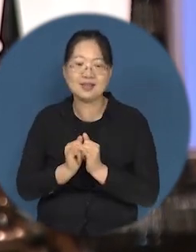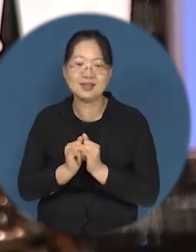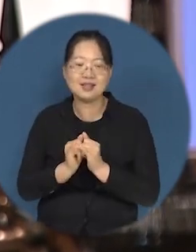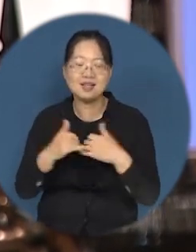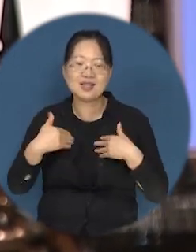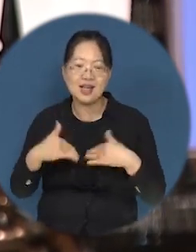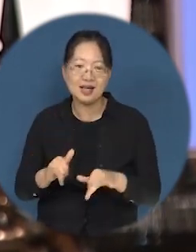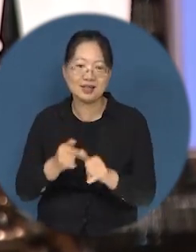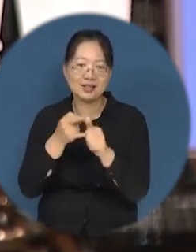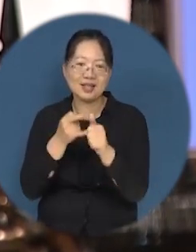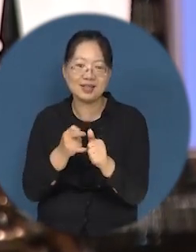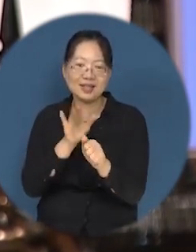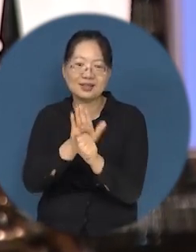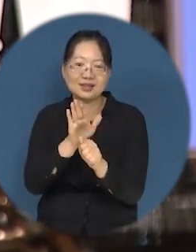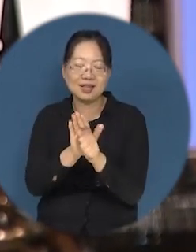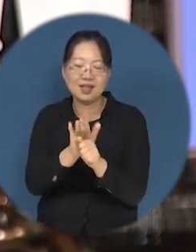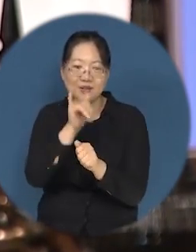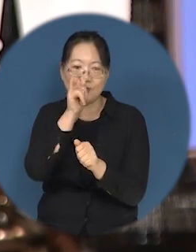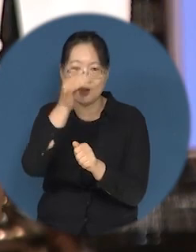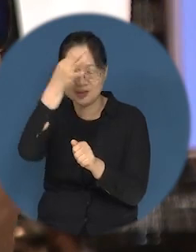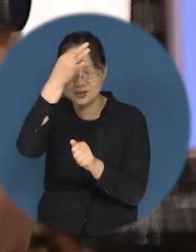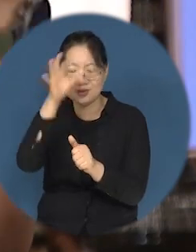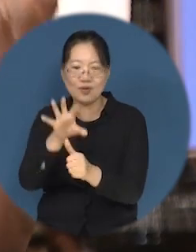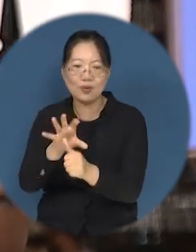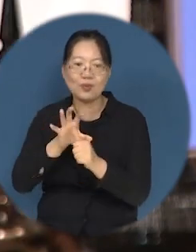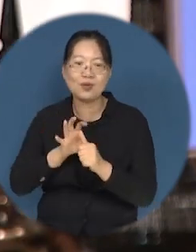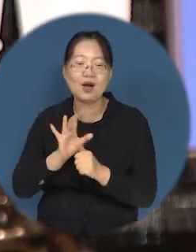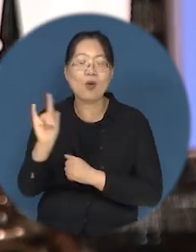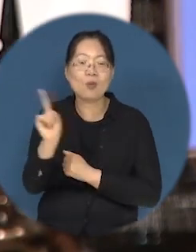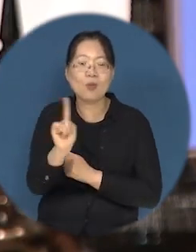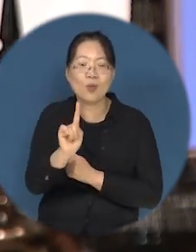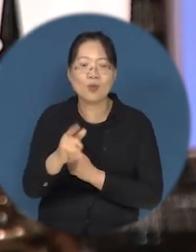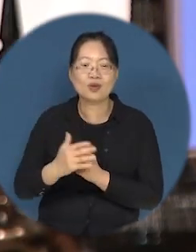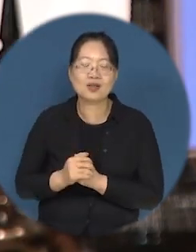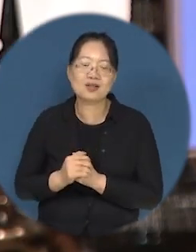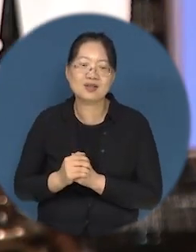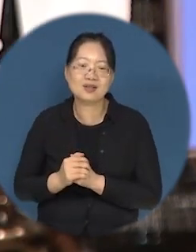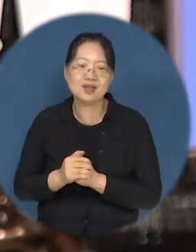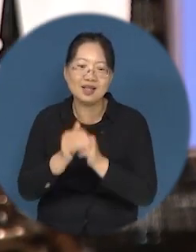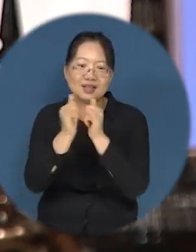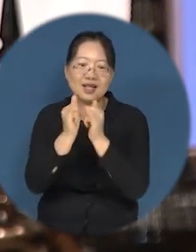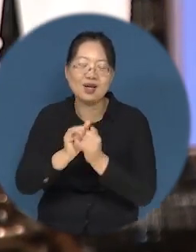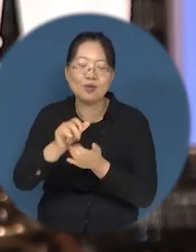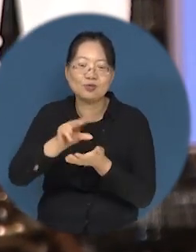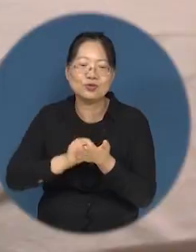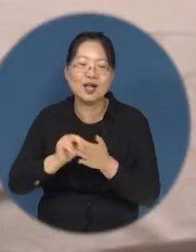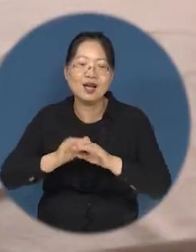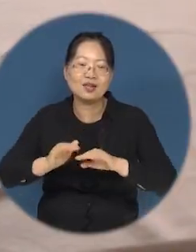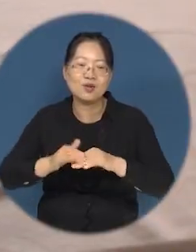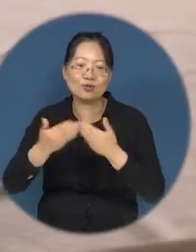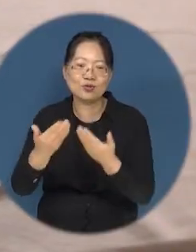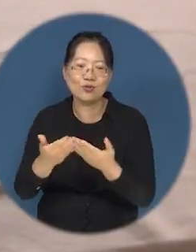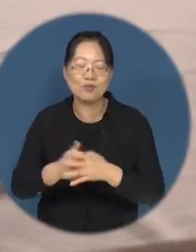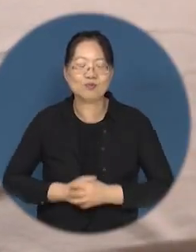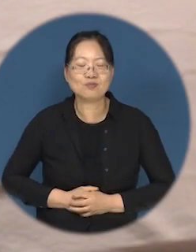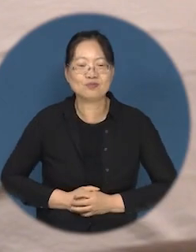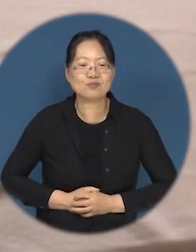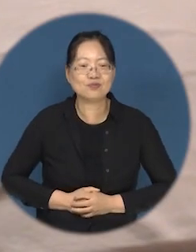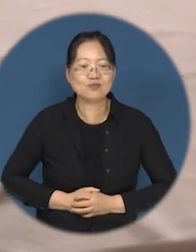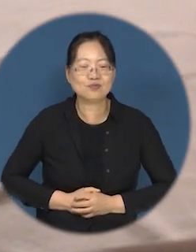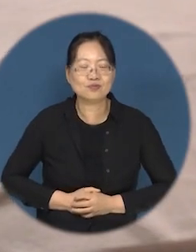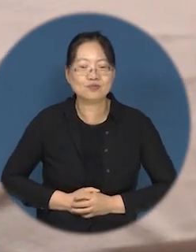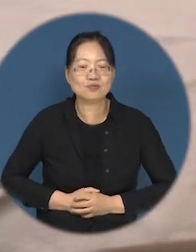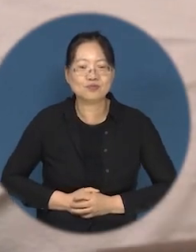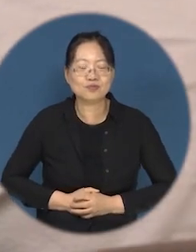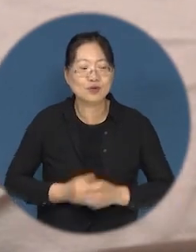그 약자에 대한 어떤 지원이라든지 기술을 통한 어떤 그 이 사회적 문제 해결. 새로운데요? 예. 새로워요? 예.